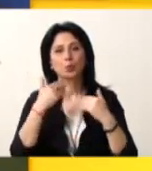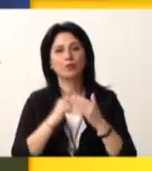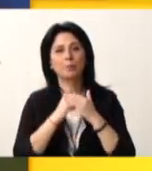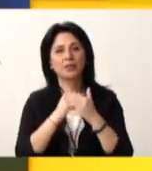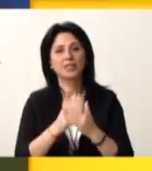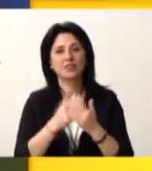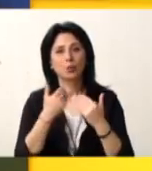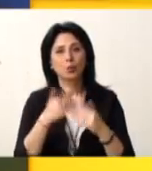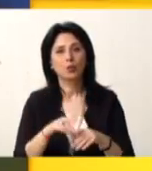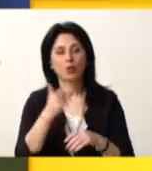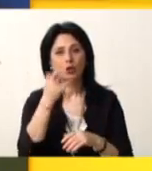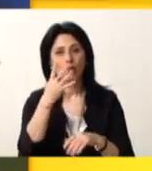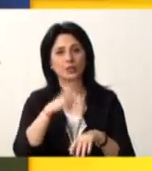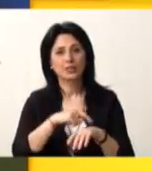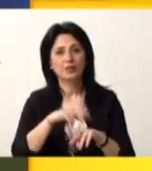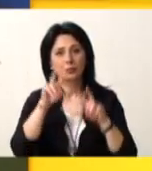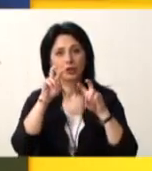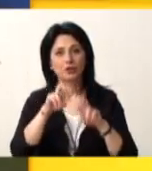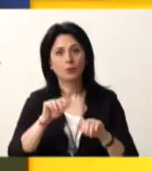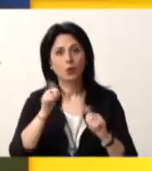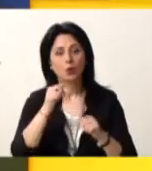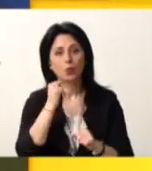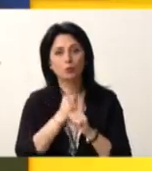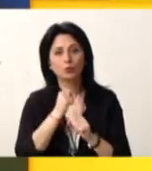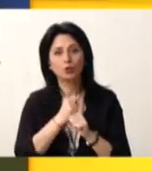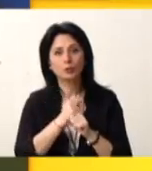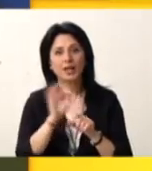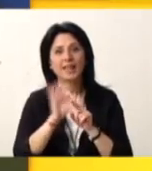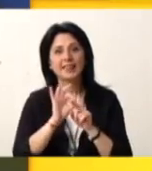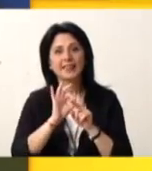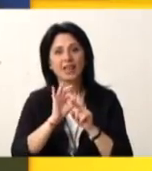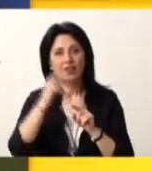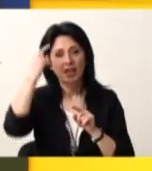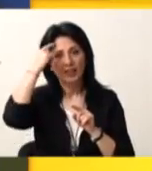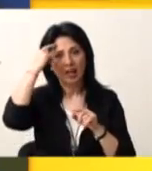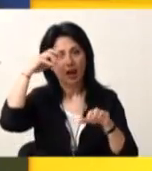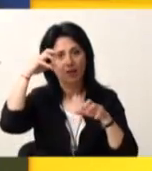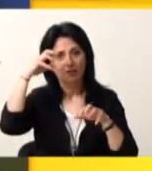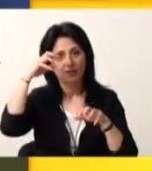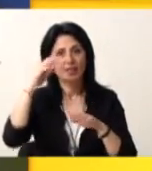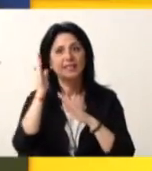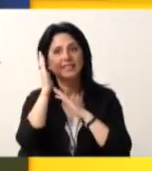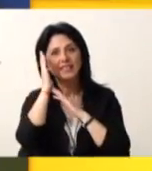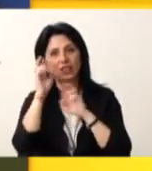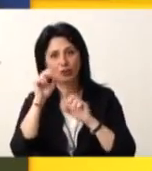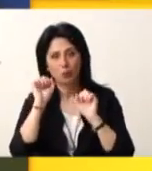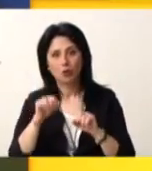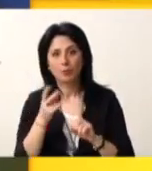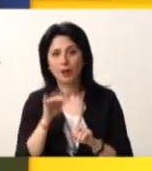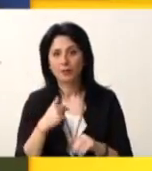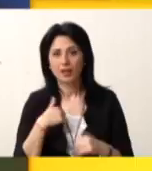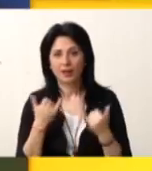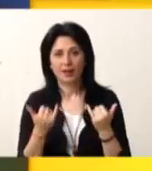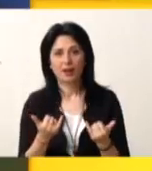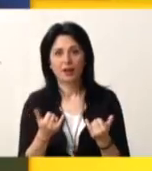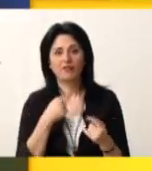მიღწევების დამსახურებით 24 საათის განმავლობაში ვნახოთ როგორია ნერვული სისტემის თავისთვის აქტივობა და ძილიც კი შევამოწმოთ. მაგრამ ჩვენ